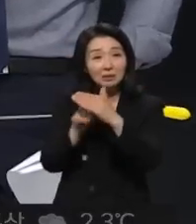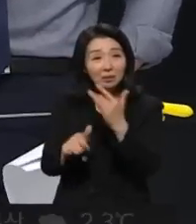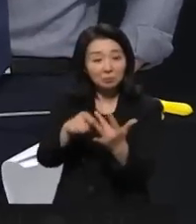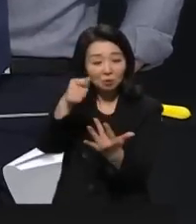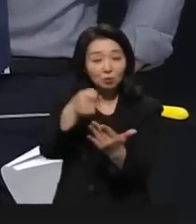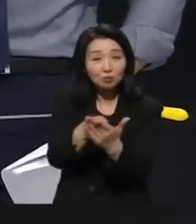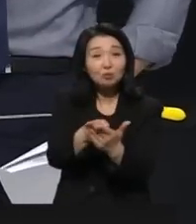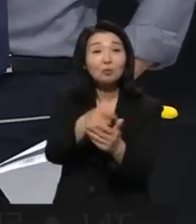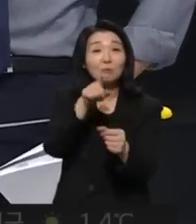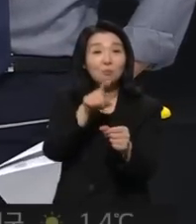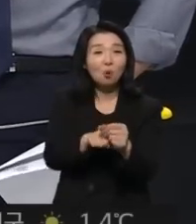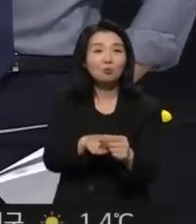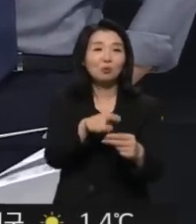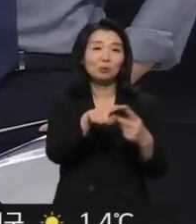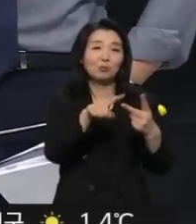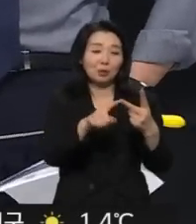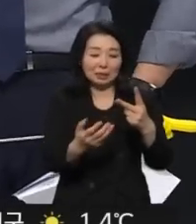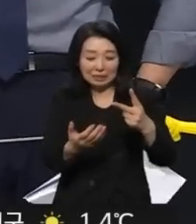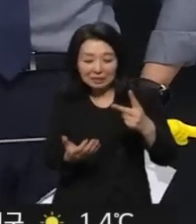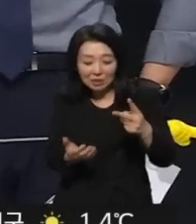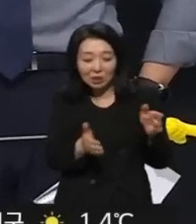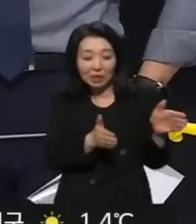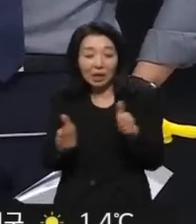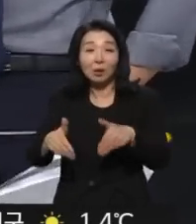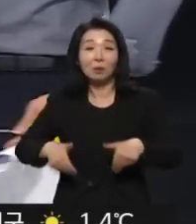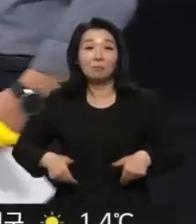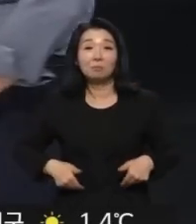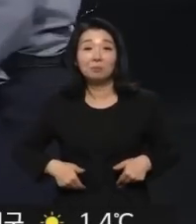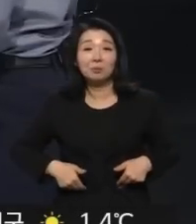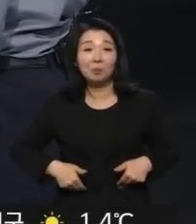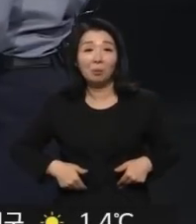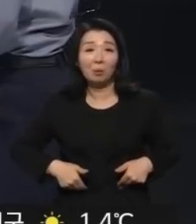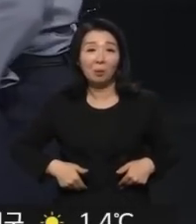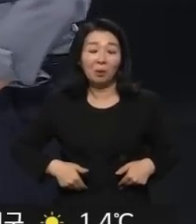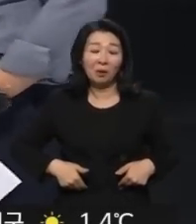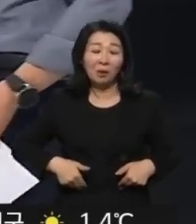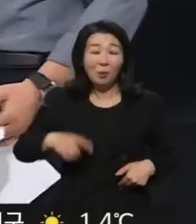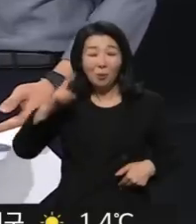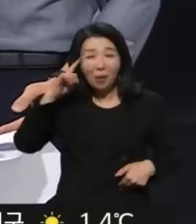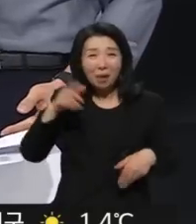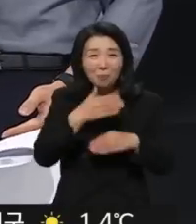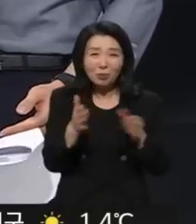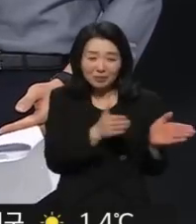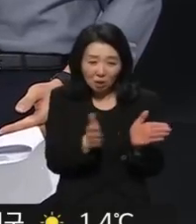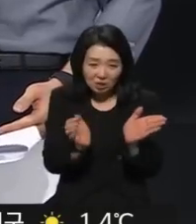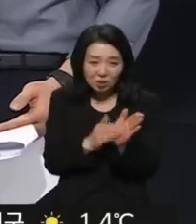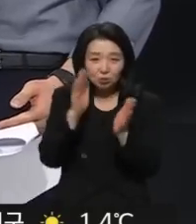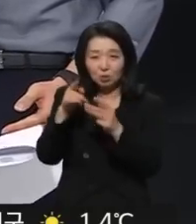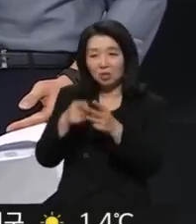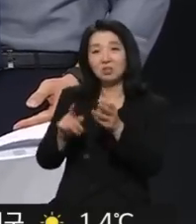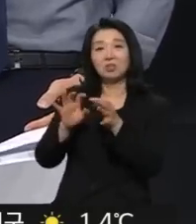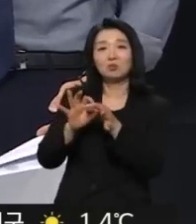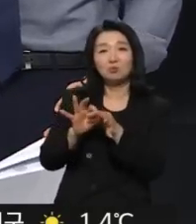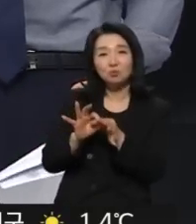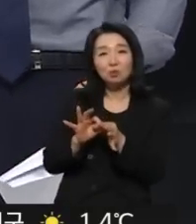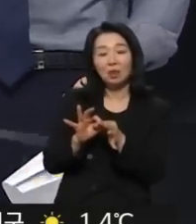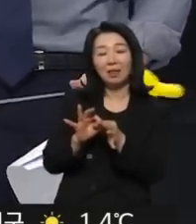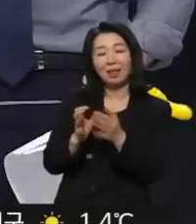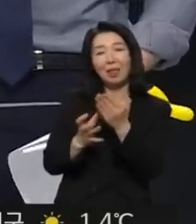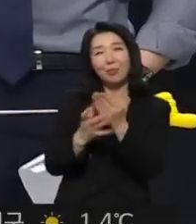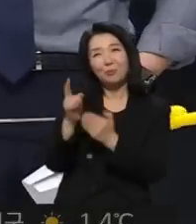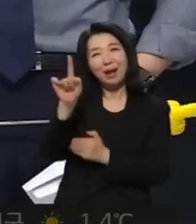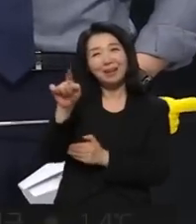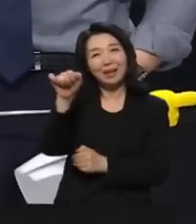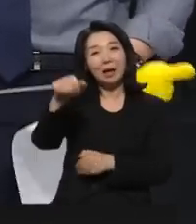선출하기 위해선 두 가지 사전 작업이 필요합니다. 이 교통 정리를 통해서 친윤계 단일 후보를 선정을 해야